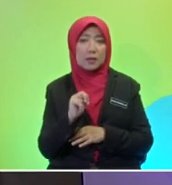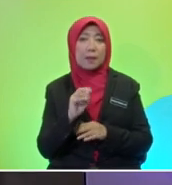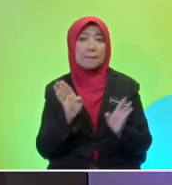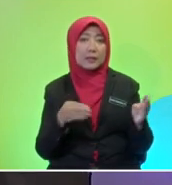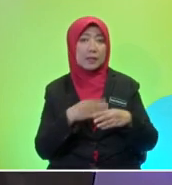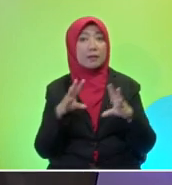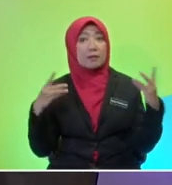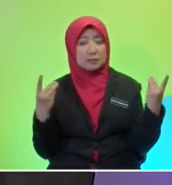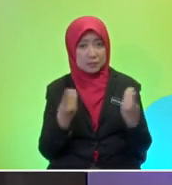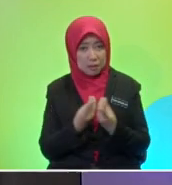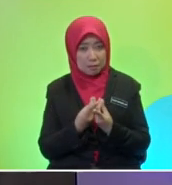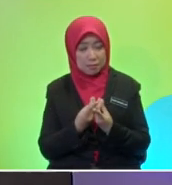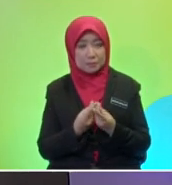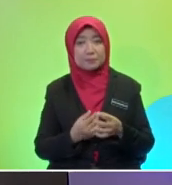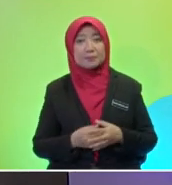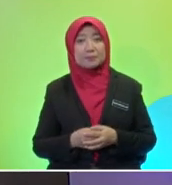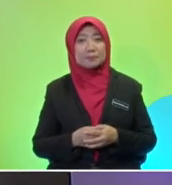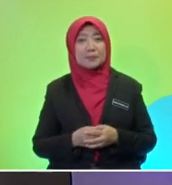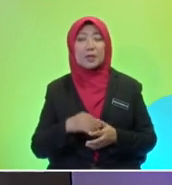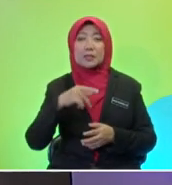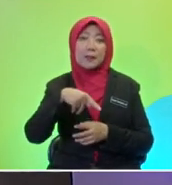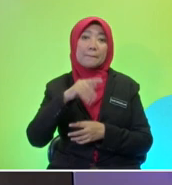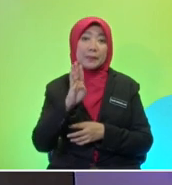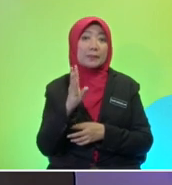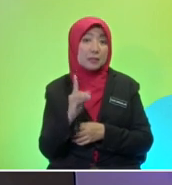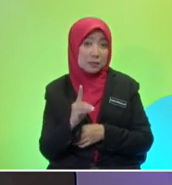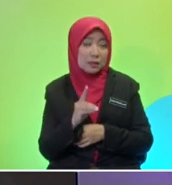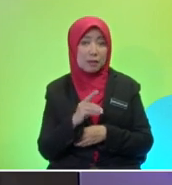Oke jadilah petasan muda